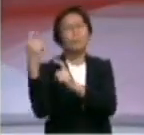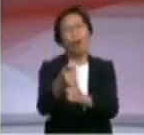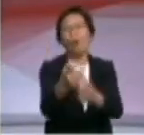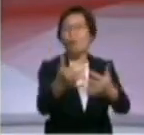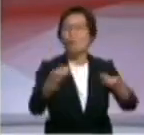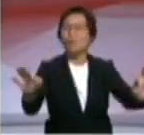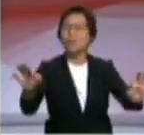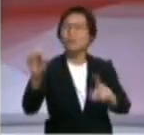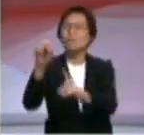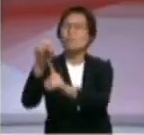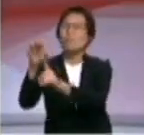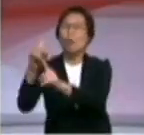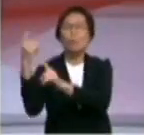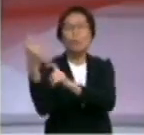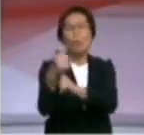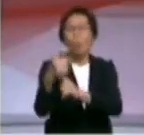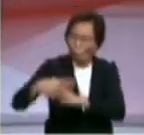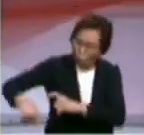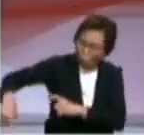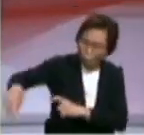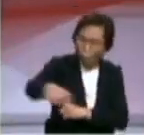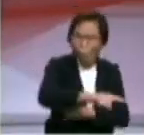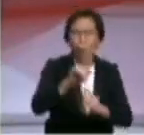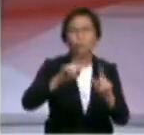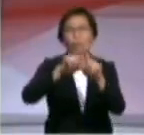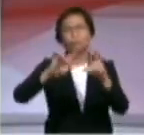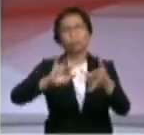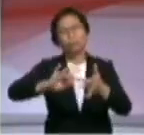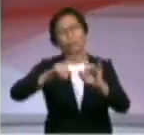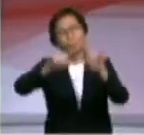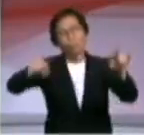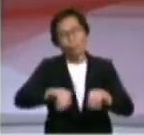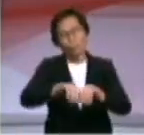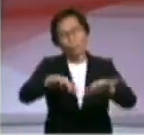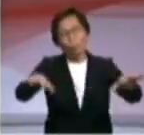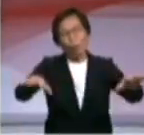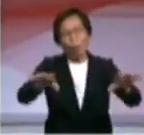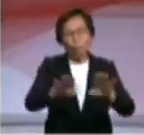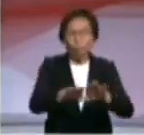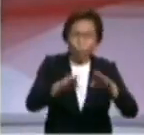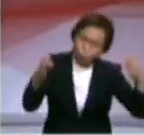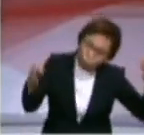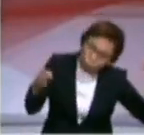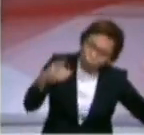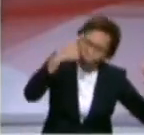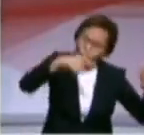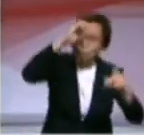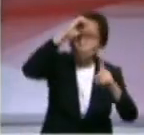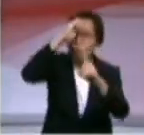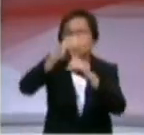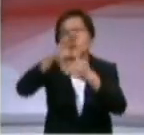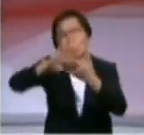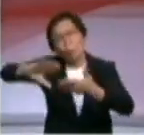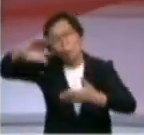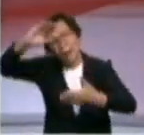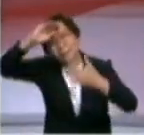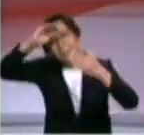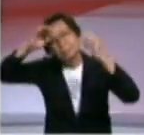telah diberi pada orang ramai untuk melayari laman web termasuklah untuk tujuan